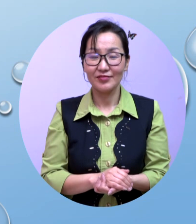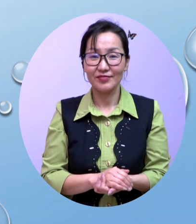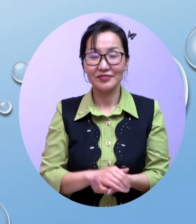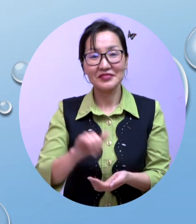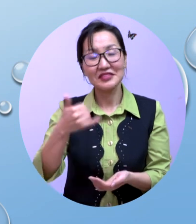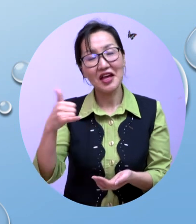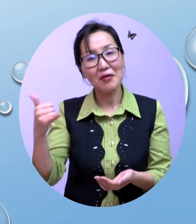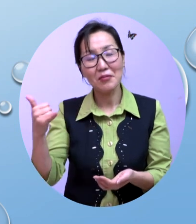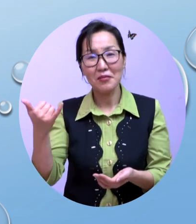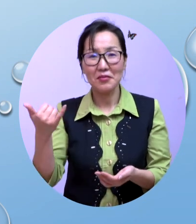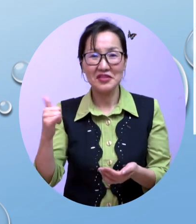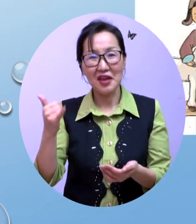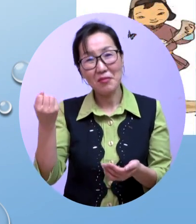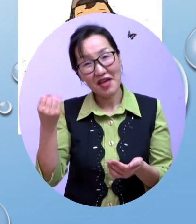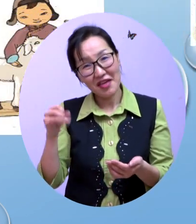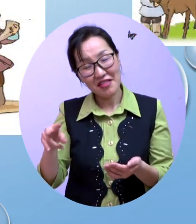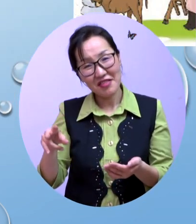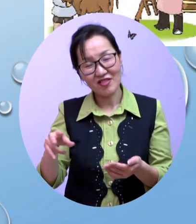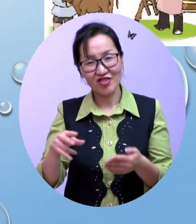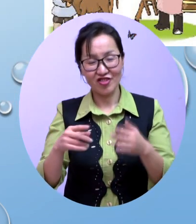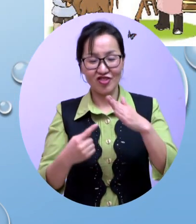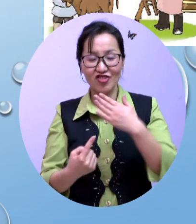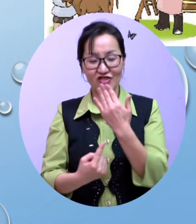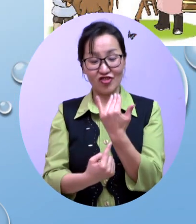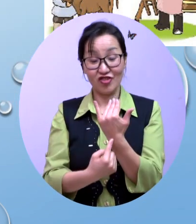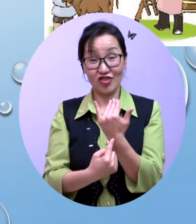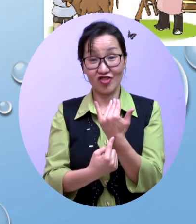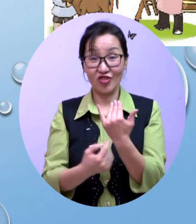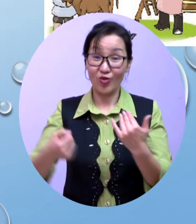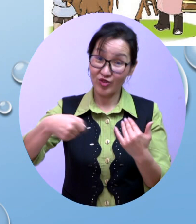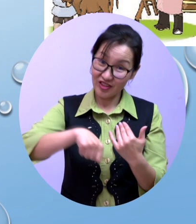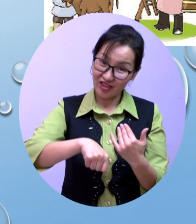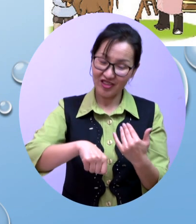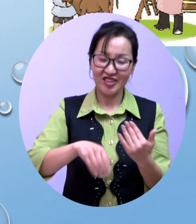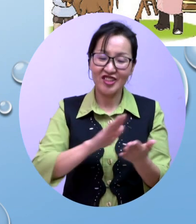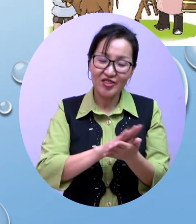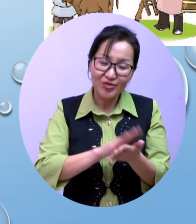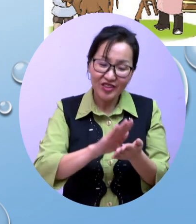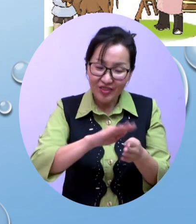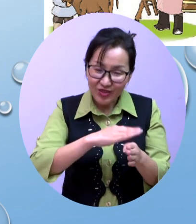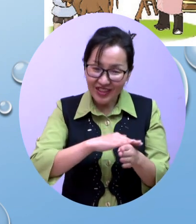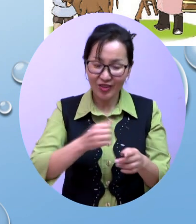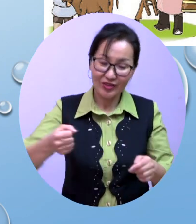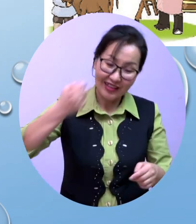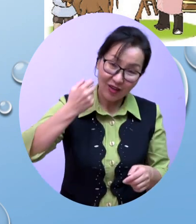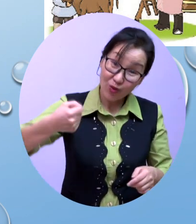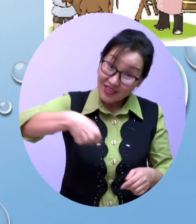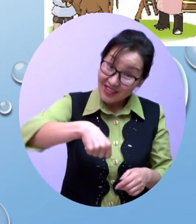За, мөн зарим найзууд маань бэцэг ногоо тарьдаг, арчилж торддог,